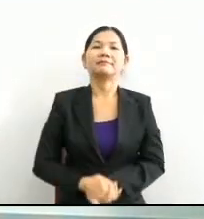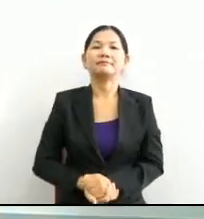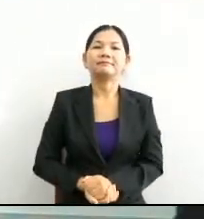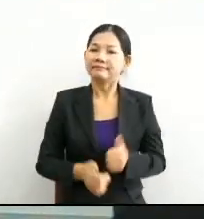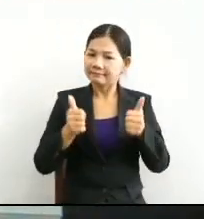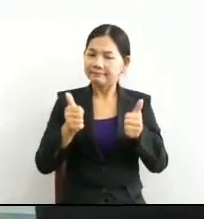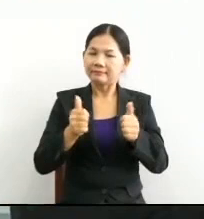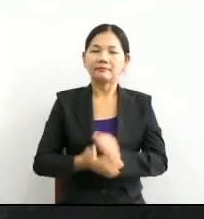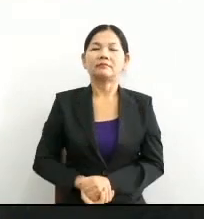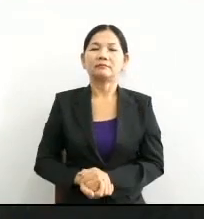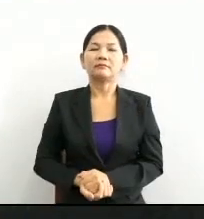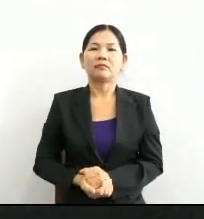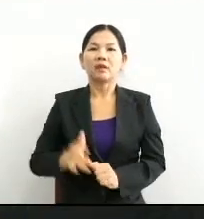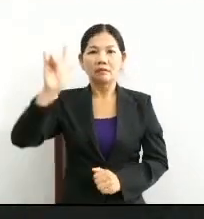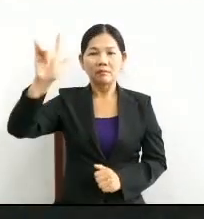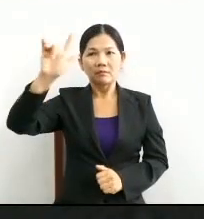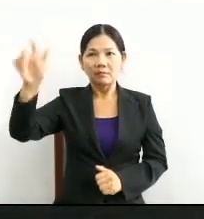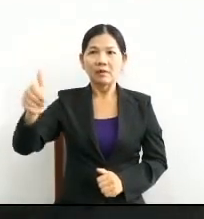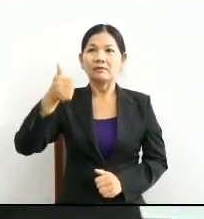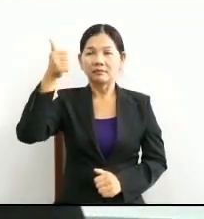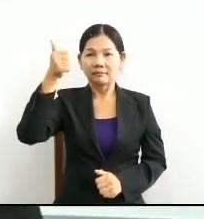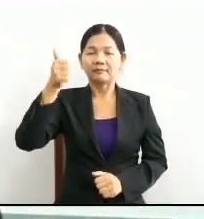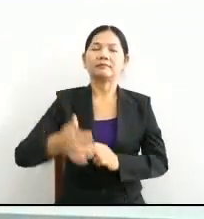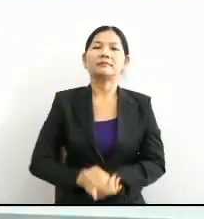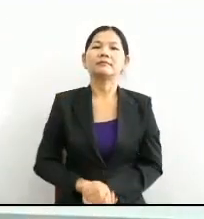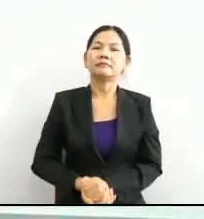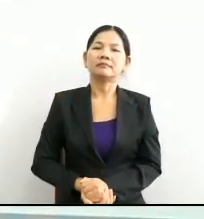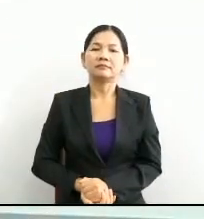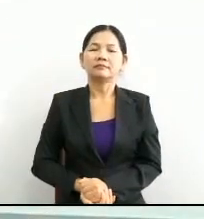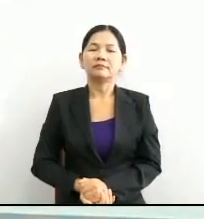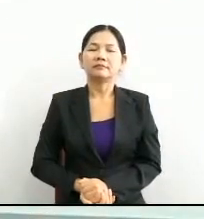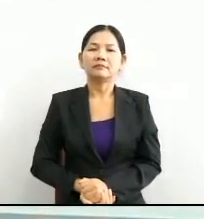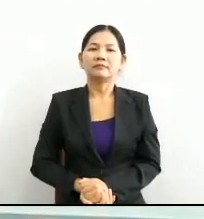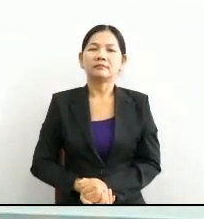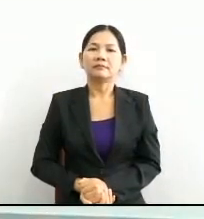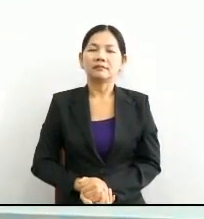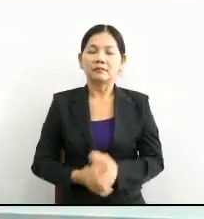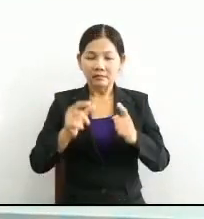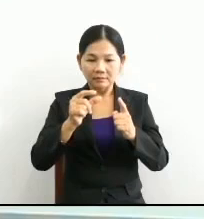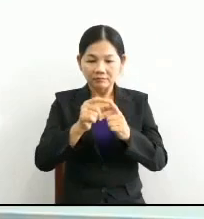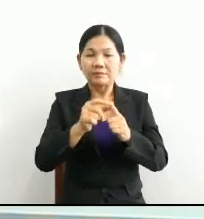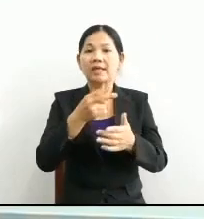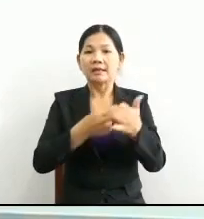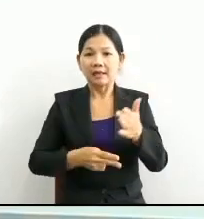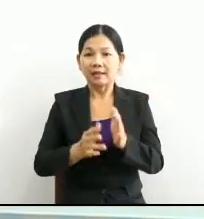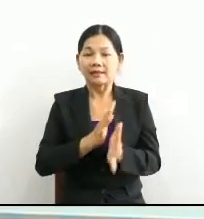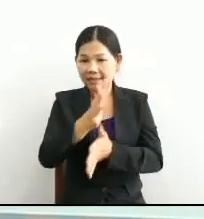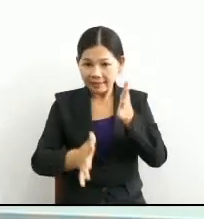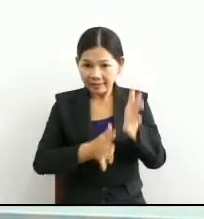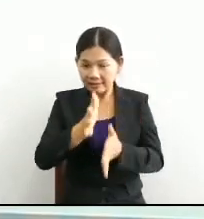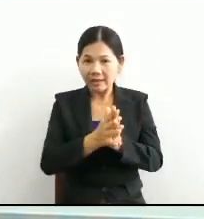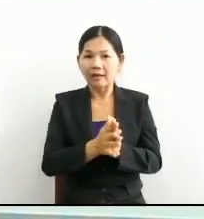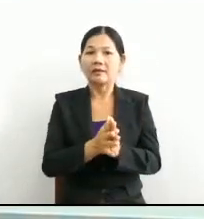chá là ổn nè chứ như ăn thập bò vò nè con nhé chá lấy con nó bị ấy tiết ở đại con là toàn ăn chè ăn rồi bùa